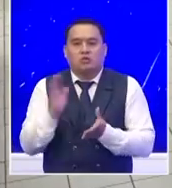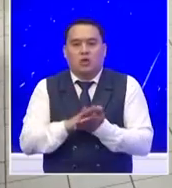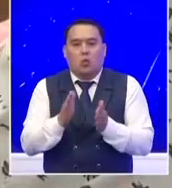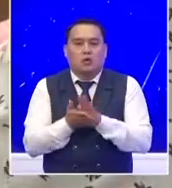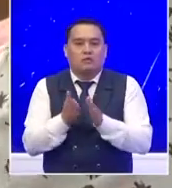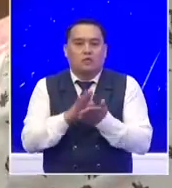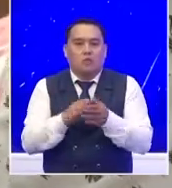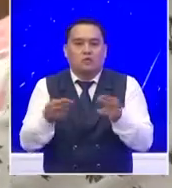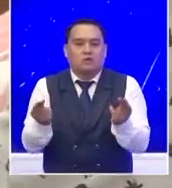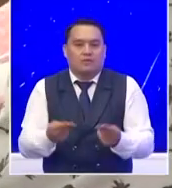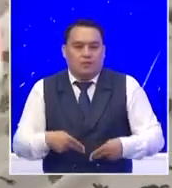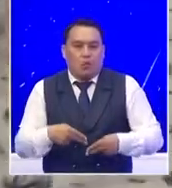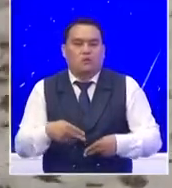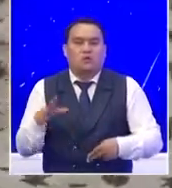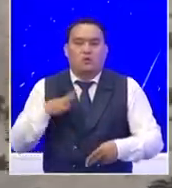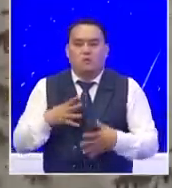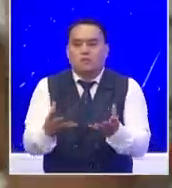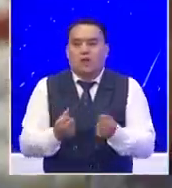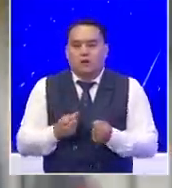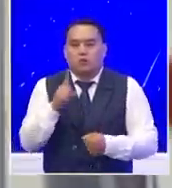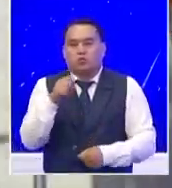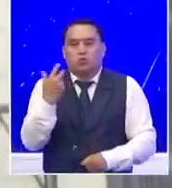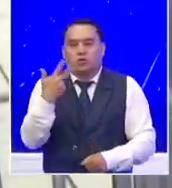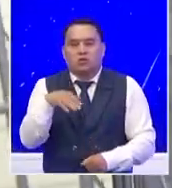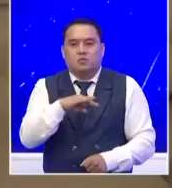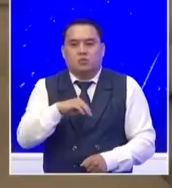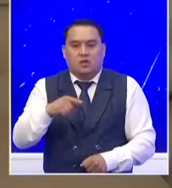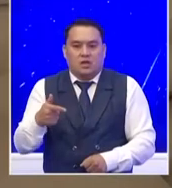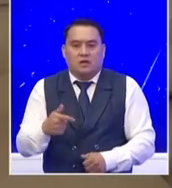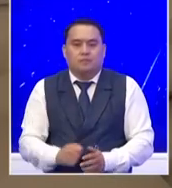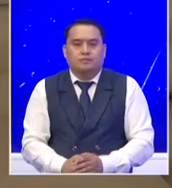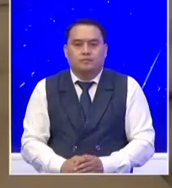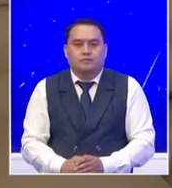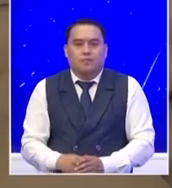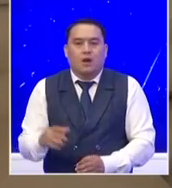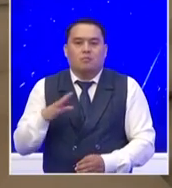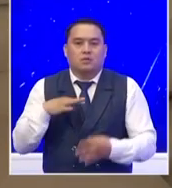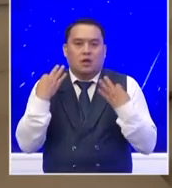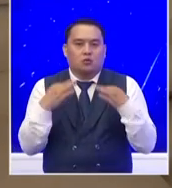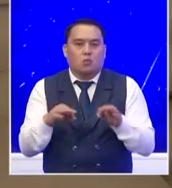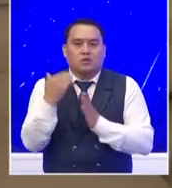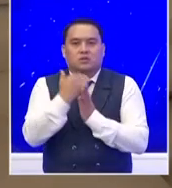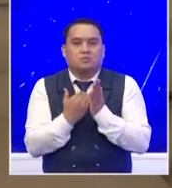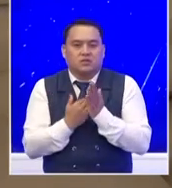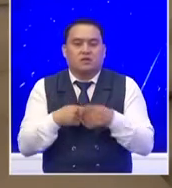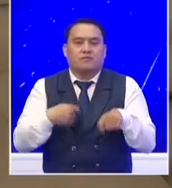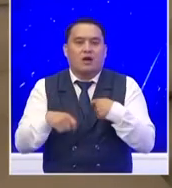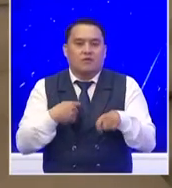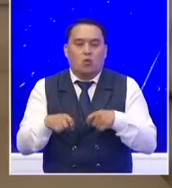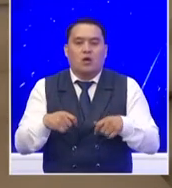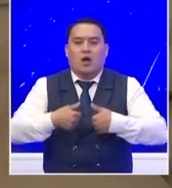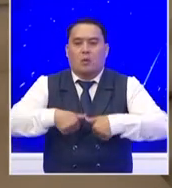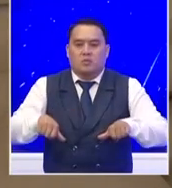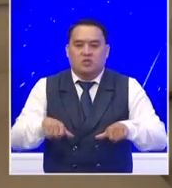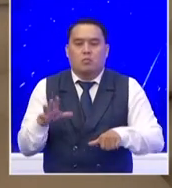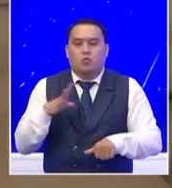заключены договоры. В скором времени они получат по 130 миллионов тенге. Был одобрен список торговых объектов комиссии,